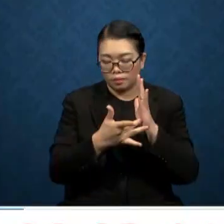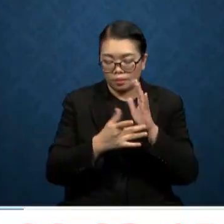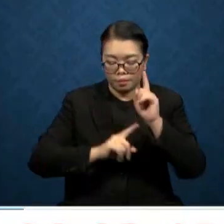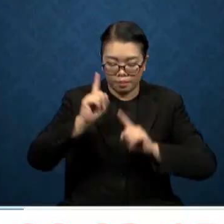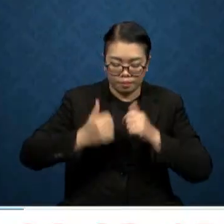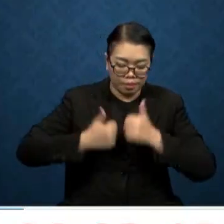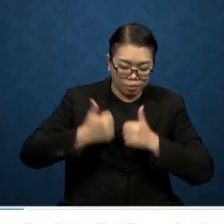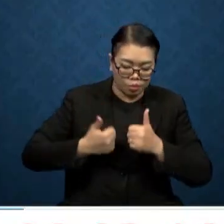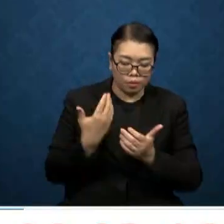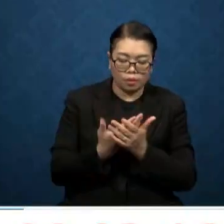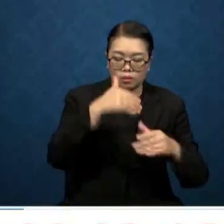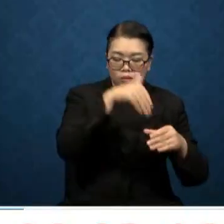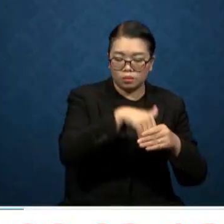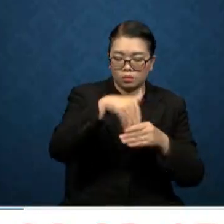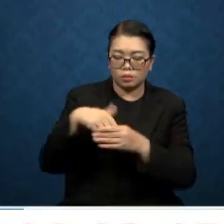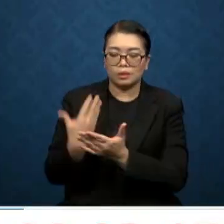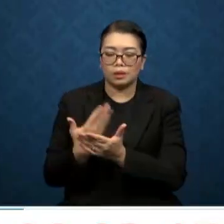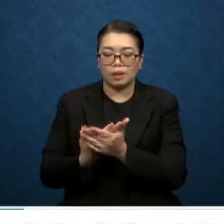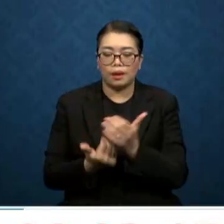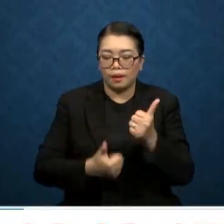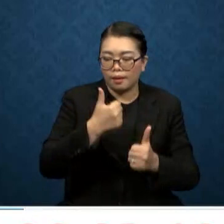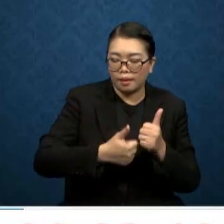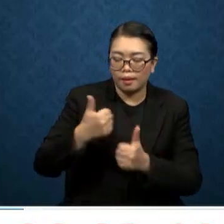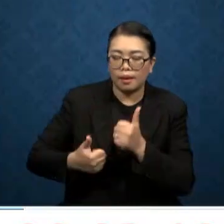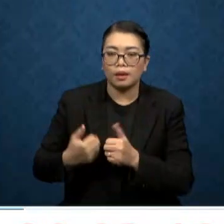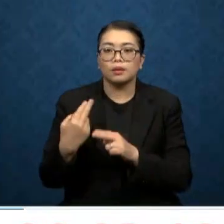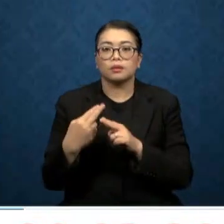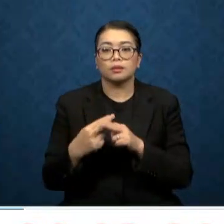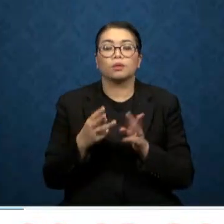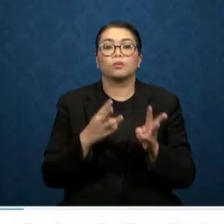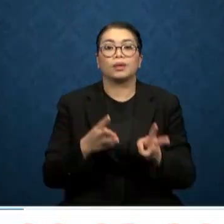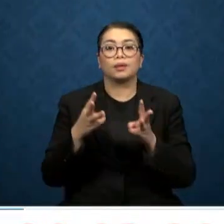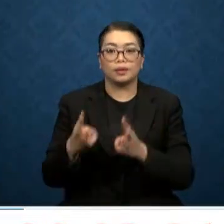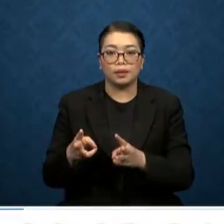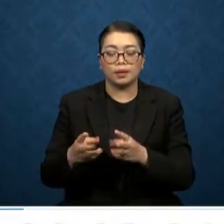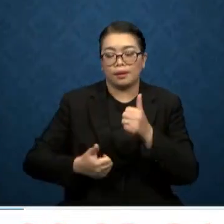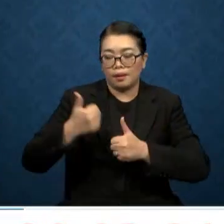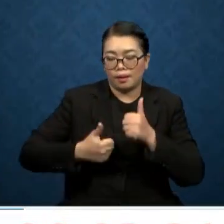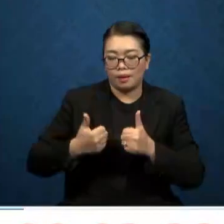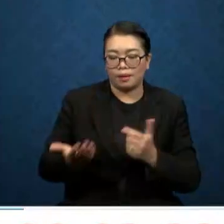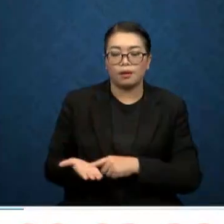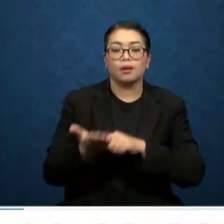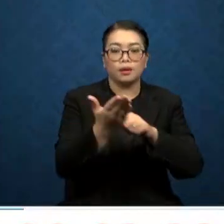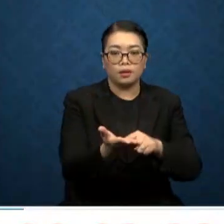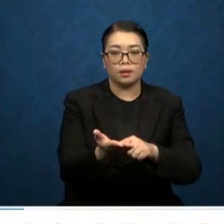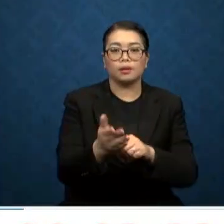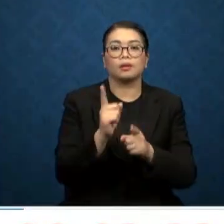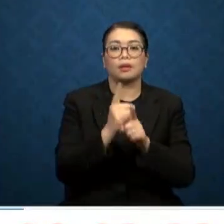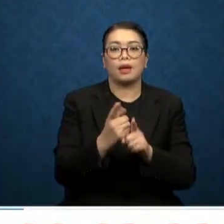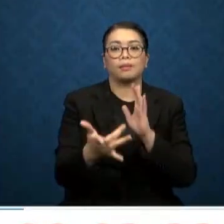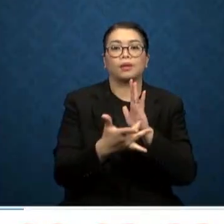ประมูลในการจัดซื้อจัดจ้างที่เรียกว่าวิธีการประกวดราคาอิเล็กทรอนิกหรือ